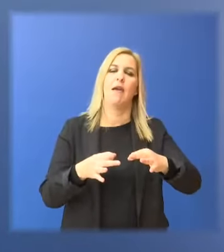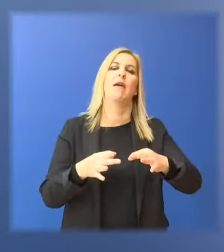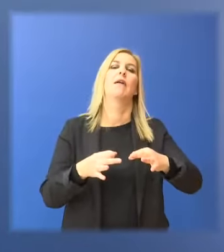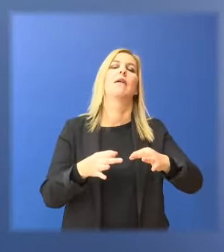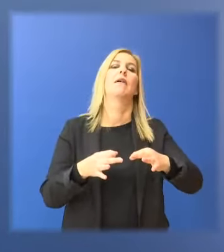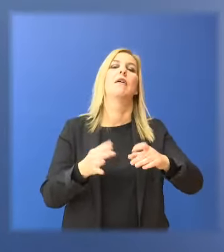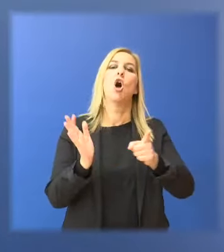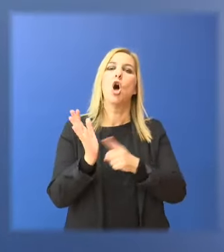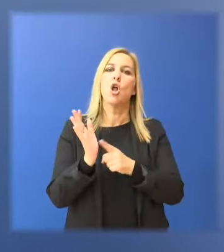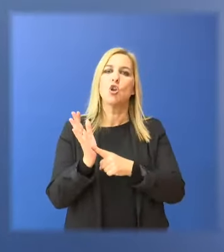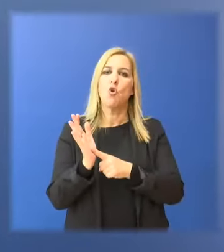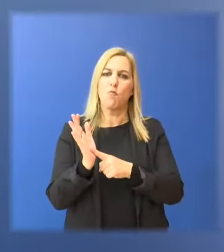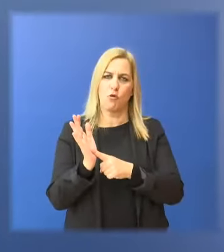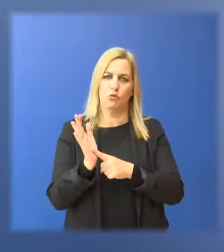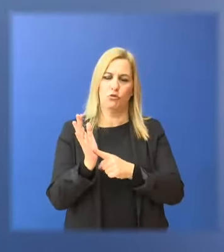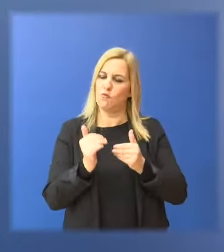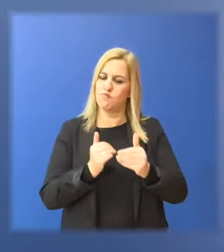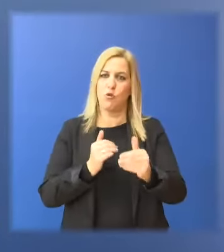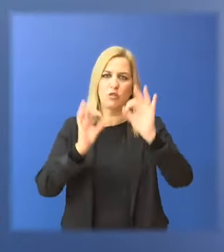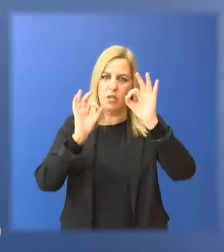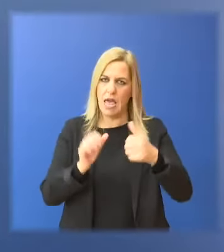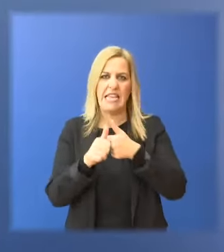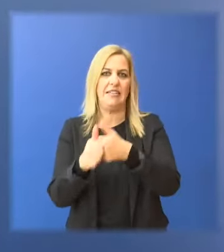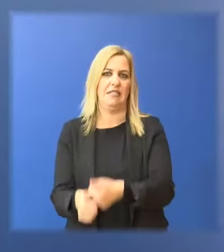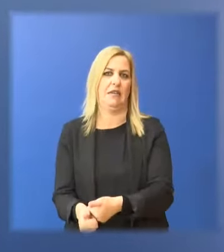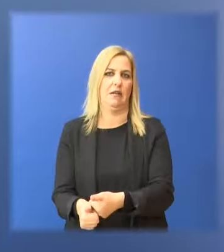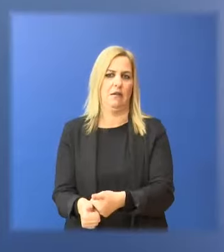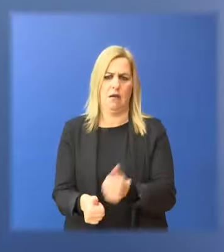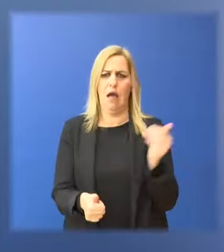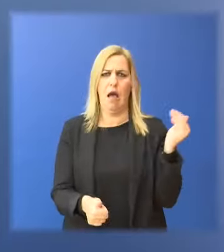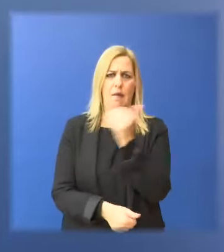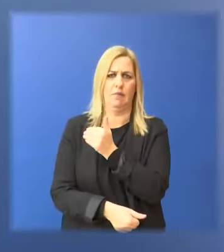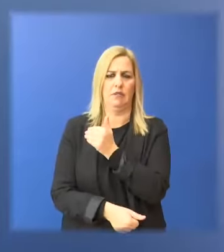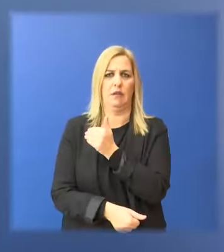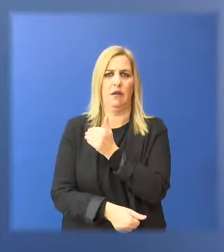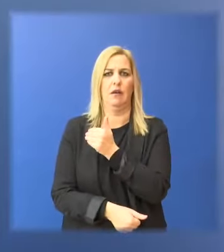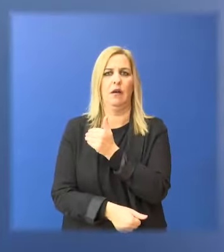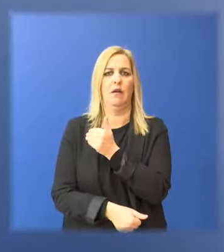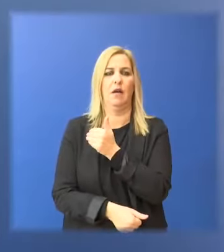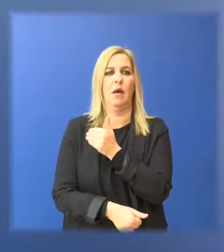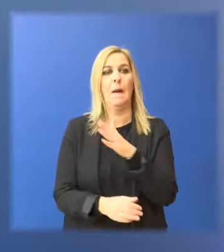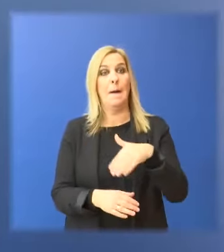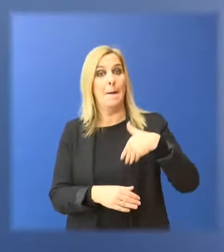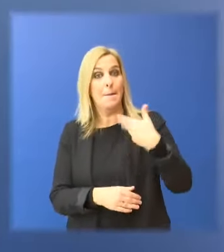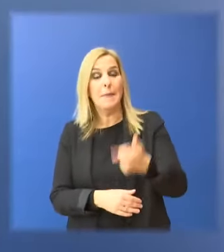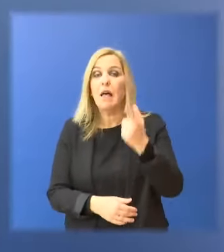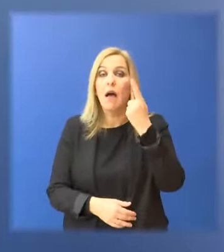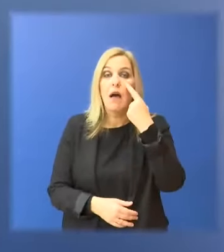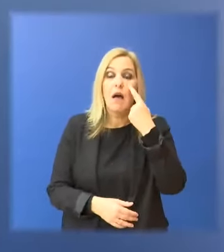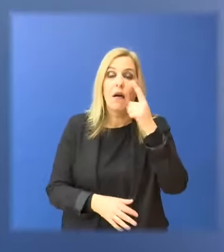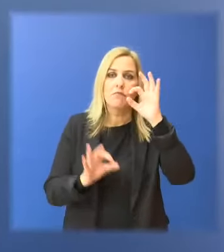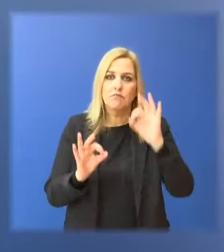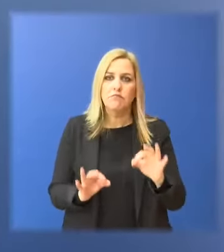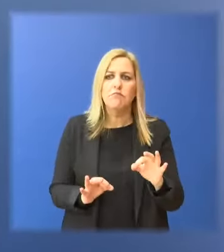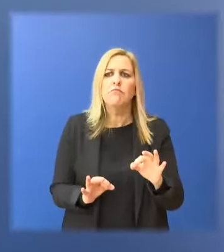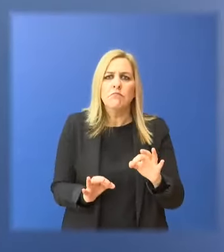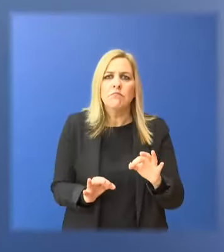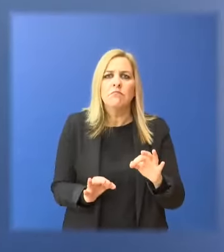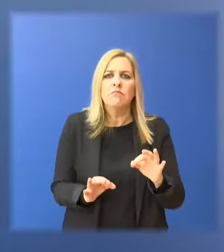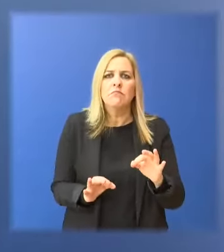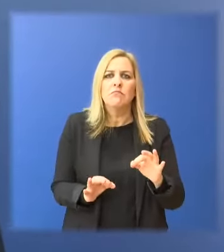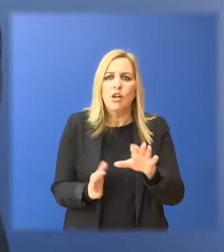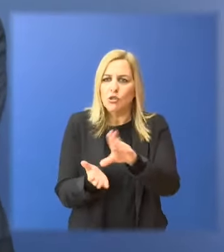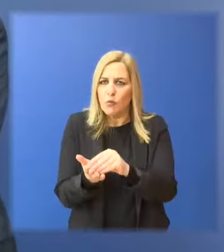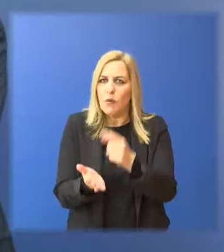την νομοθετική παρέμβαση. Έχει άμεση εφαρμογή και από εκεί και πέρα αυτό θα δούμε άμεσα